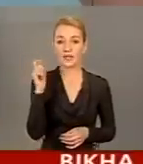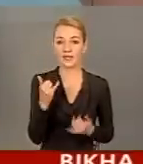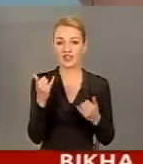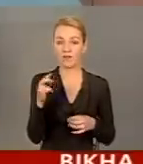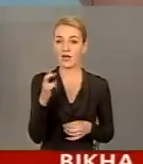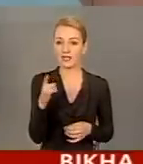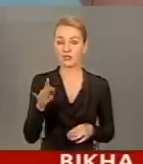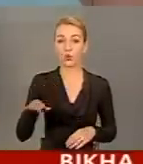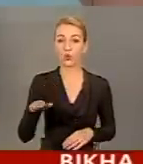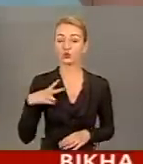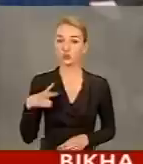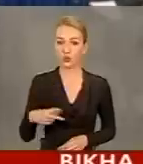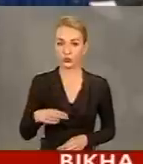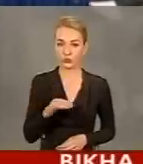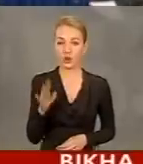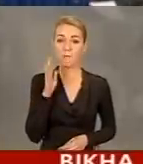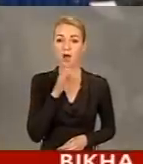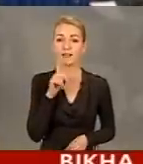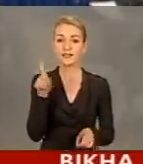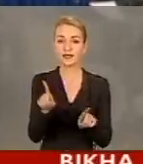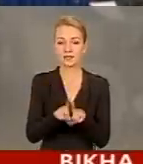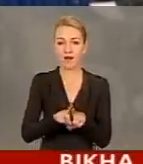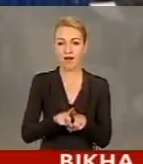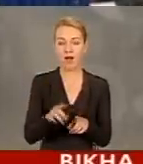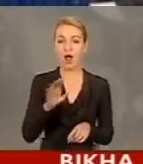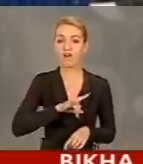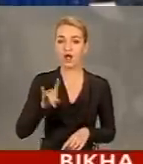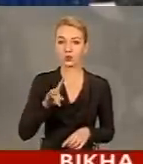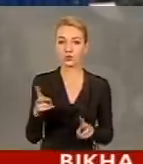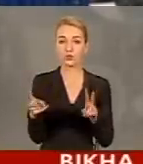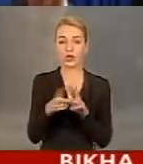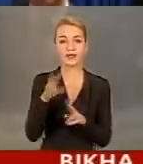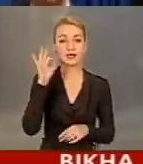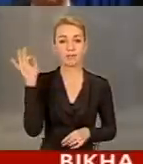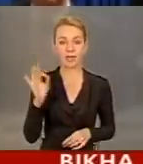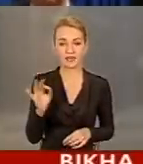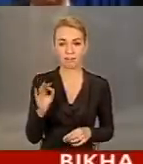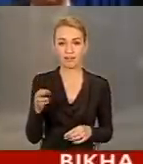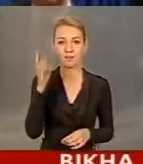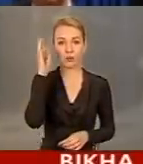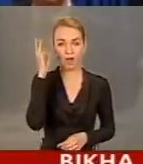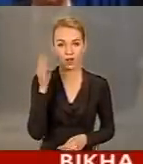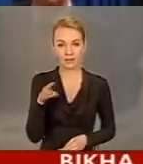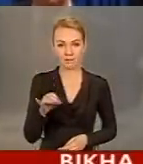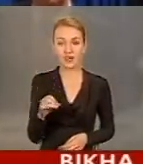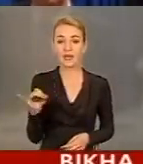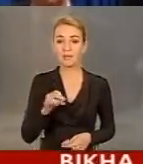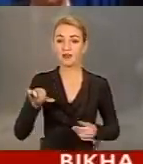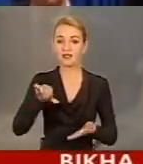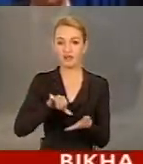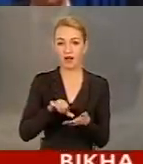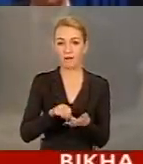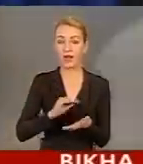із молодшою донькою Вірою. Мати і сестра авіаторки зустрічаються з німецькими дипломатами, членами Бундестагу і